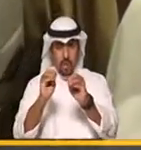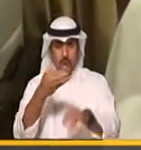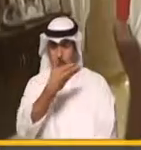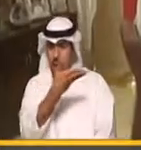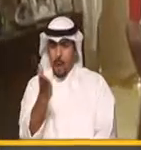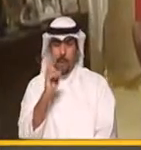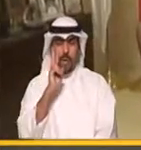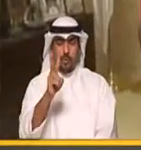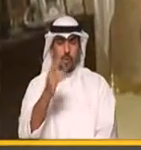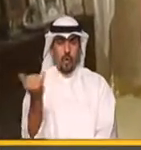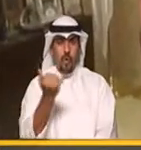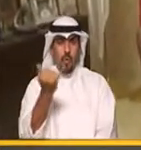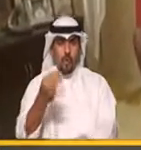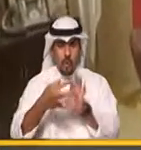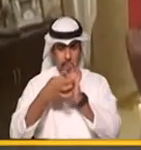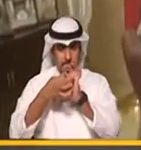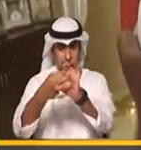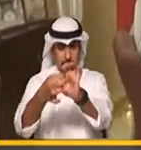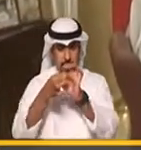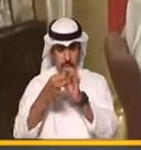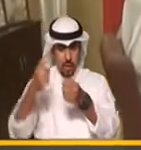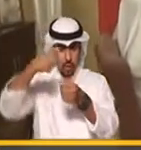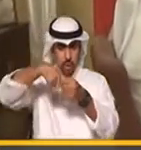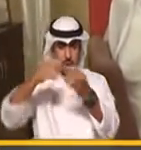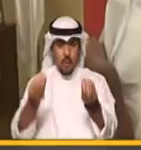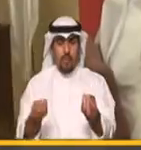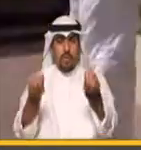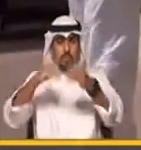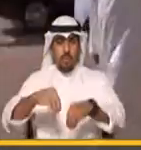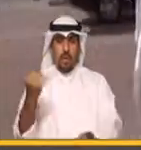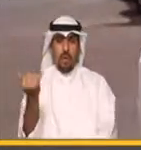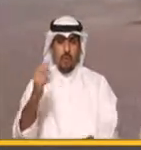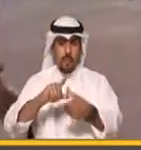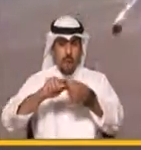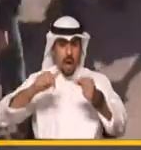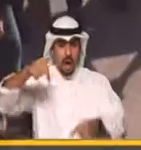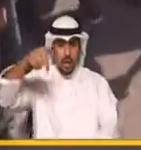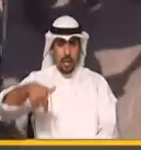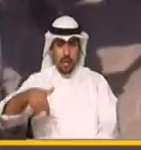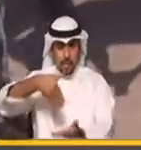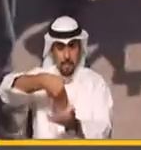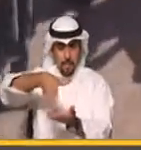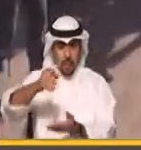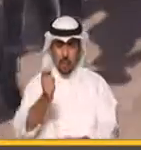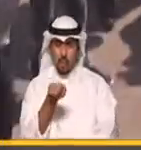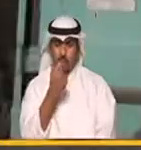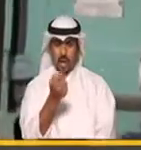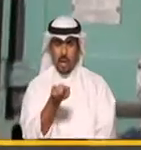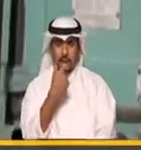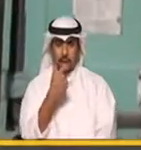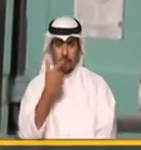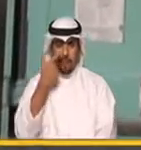بهدف زياده التنسيق والتعاون بين دول المجلس لمكافحه المخدرات واشرف